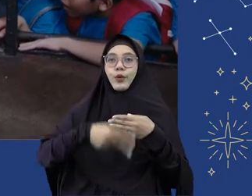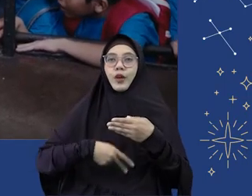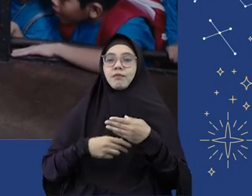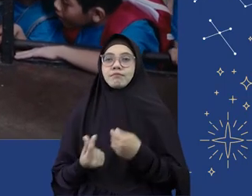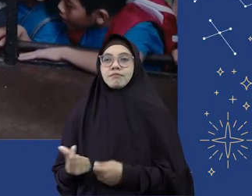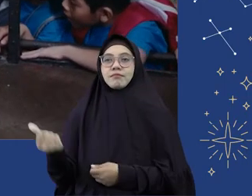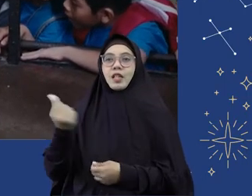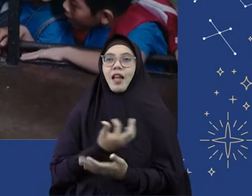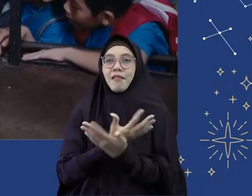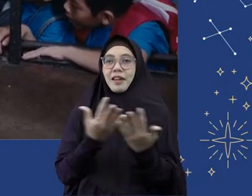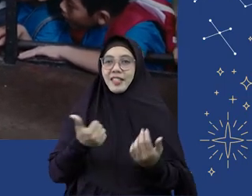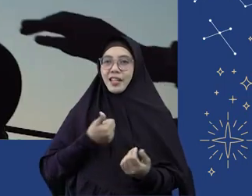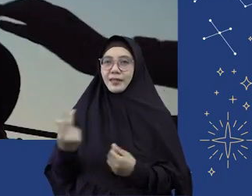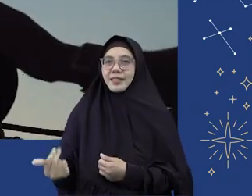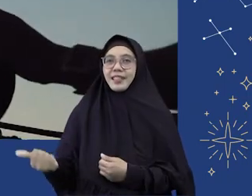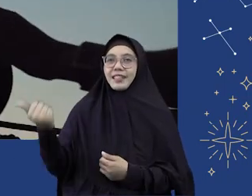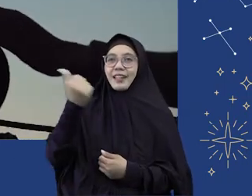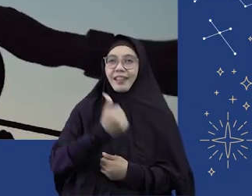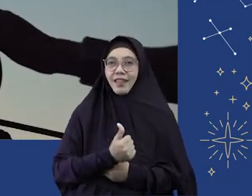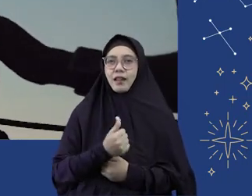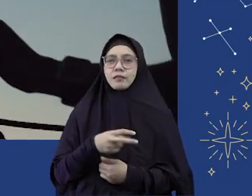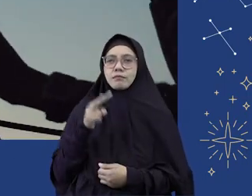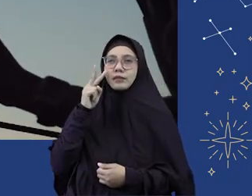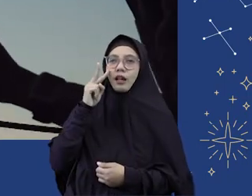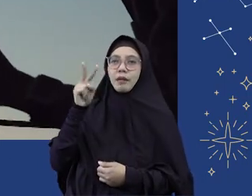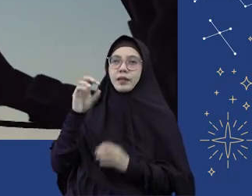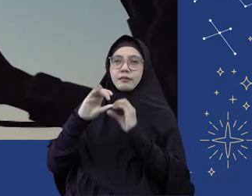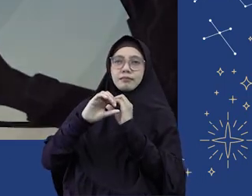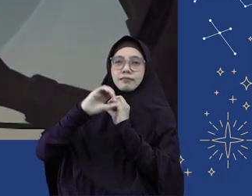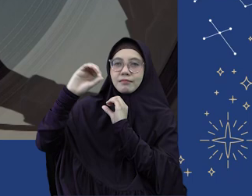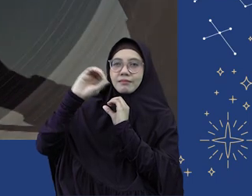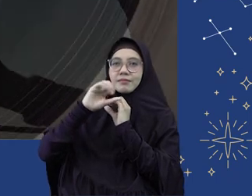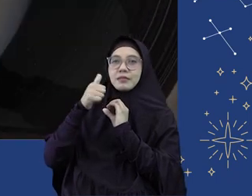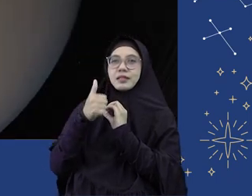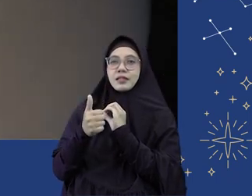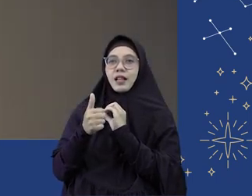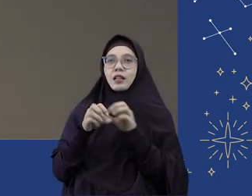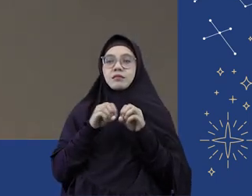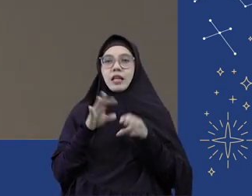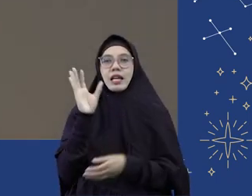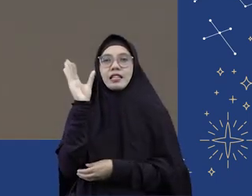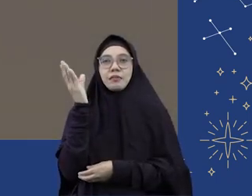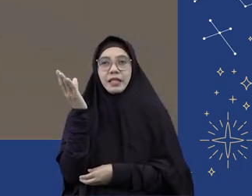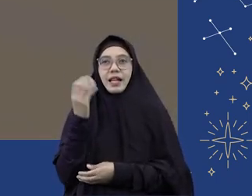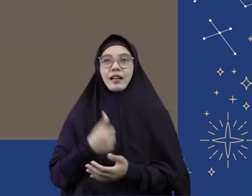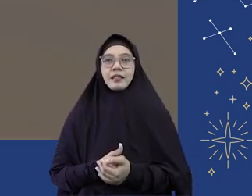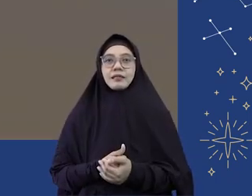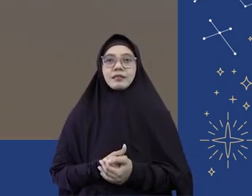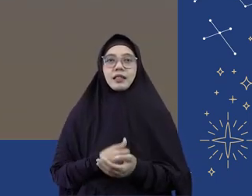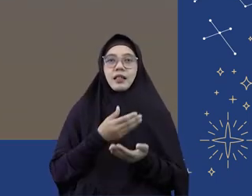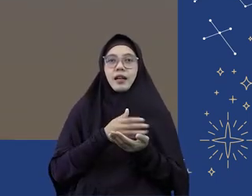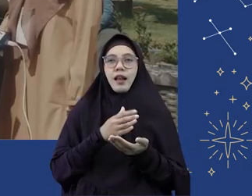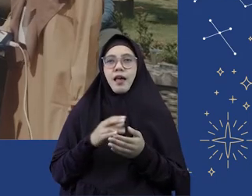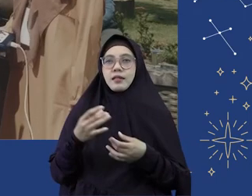kunjungan masyarakat ke observatorium pengamatan benda langit dengan teleskop dan diseminasi ilmu astronomi dilaksanakan dengan